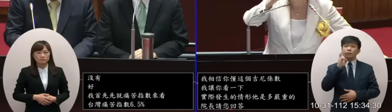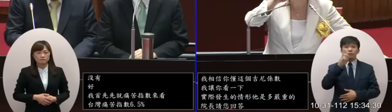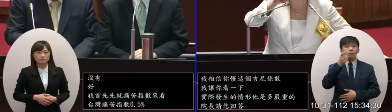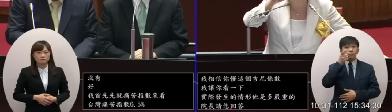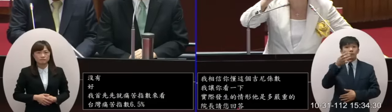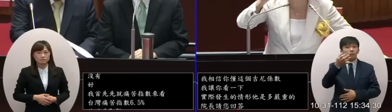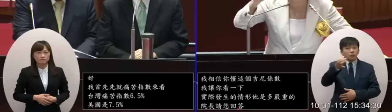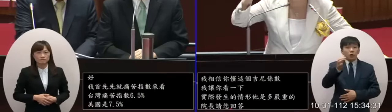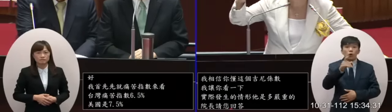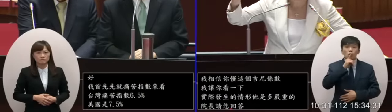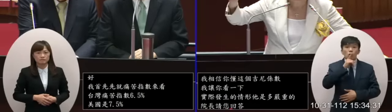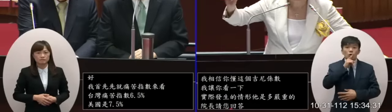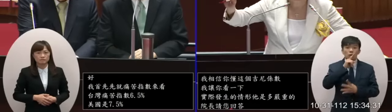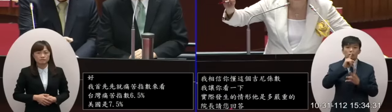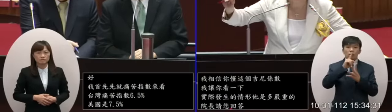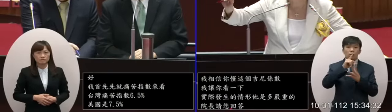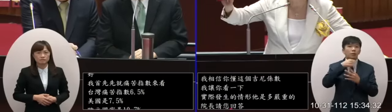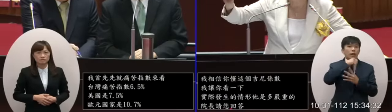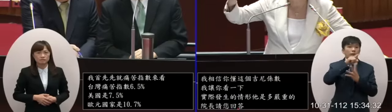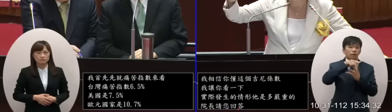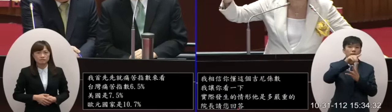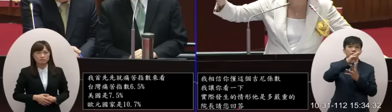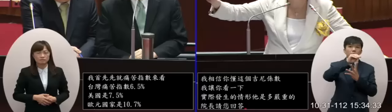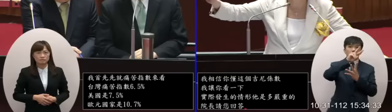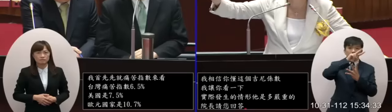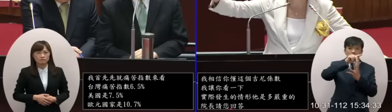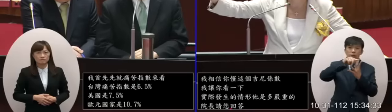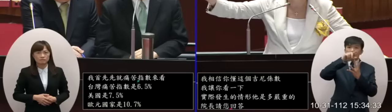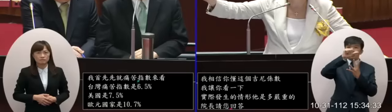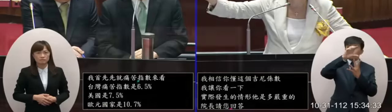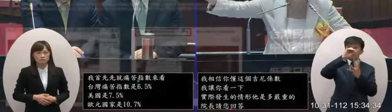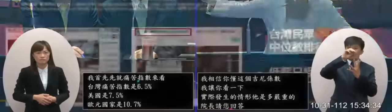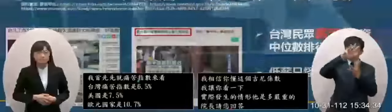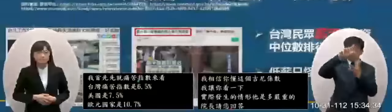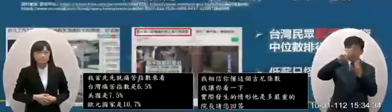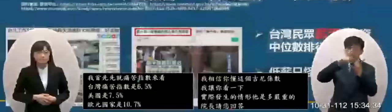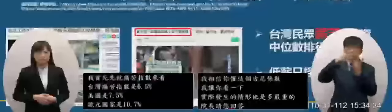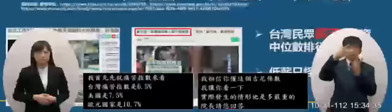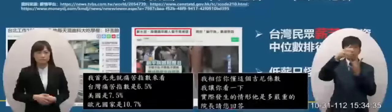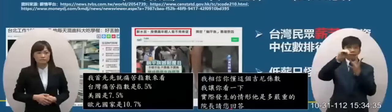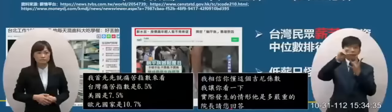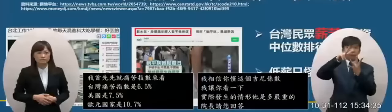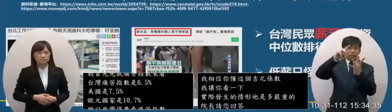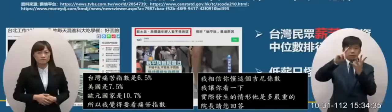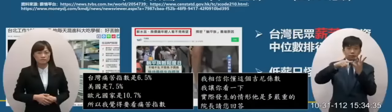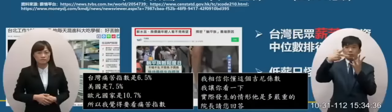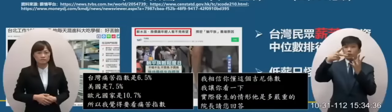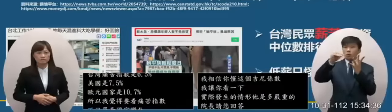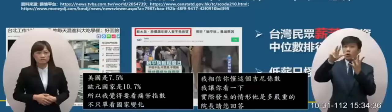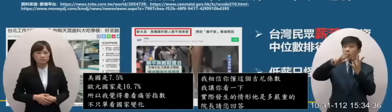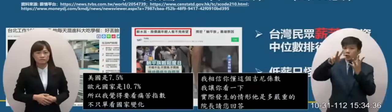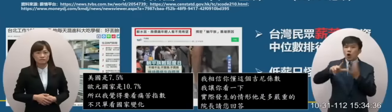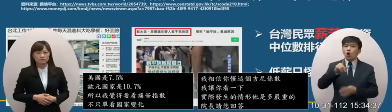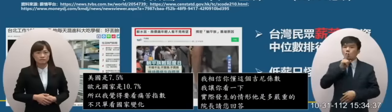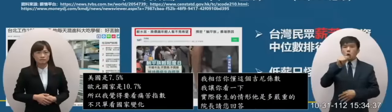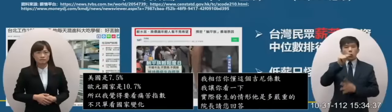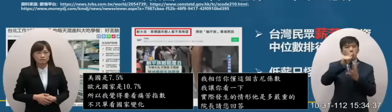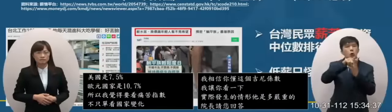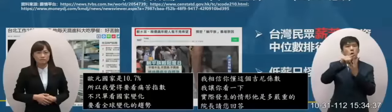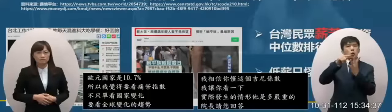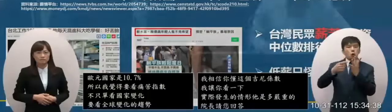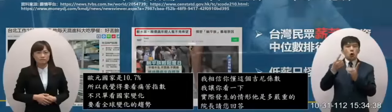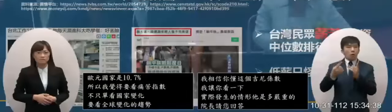候，42,000。这个58,000、72,000、77,000的时候，你说哎，你不能够这样比